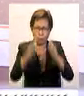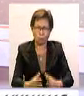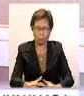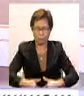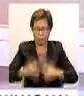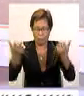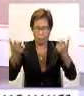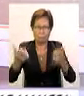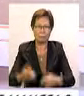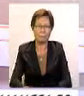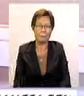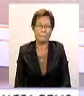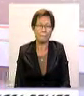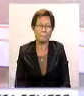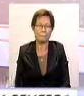berang. Saksikan.